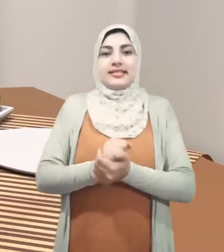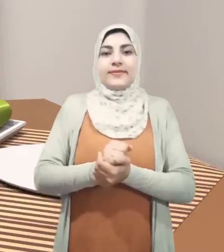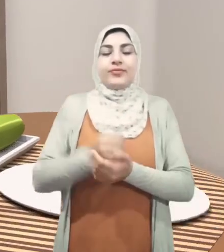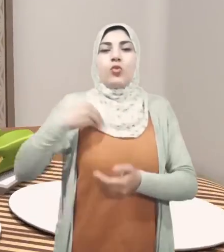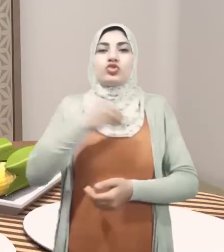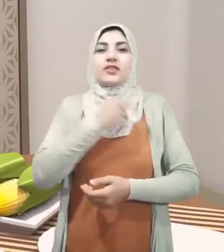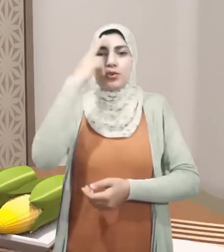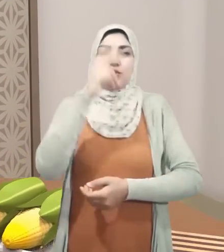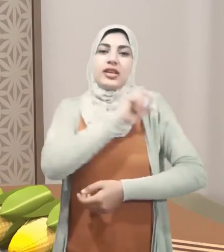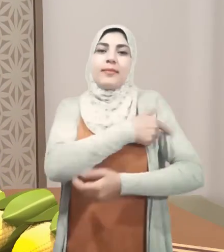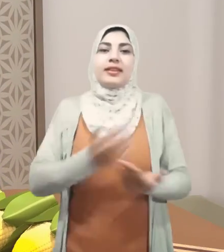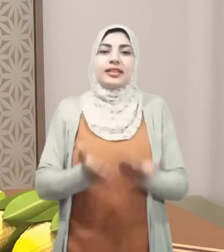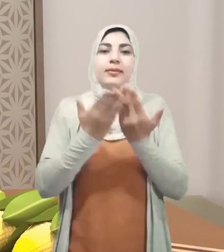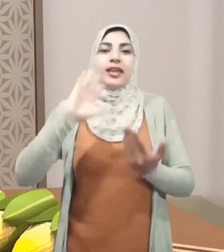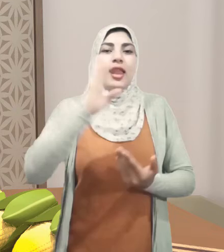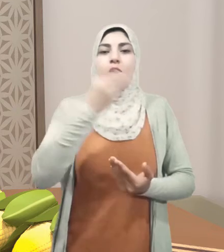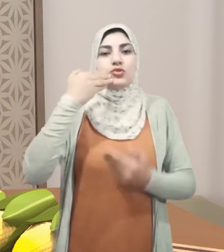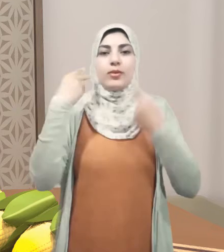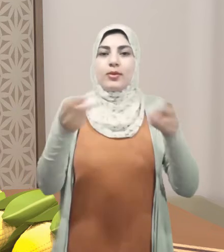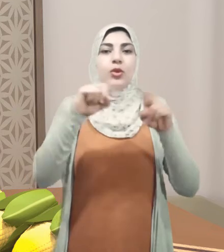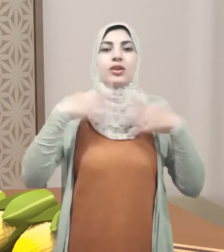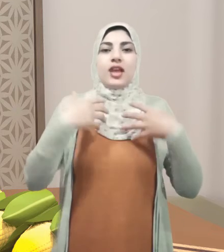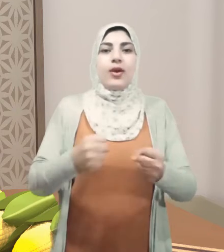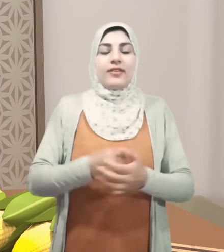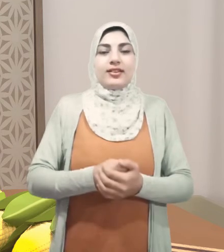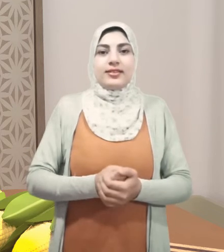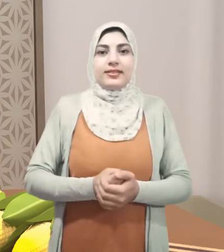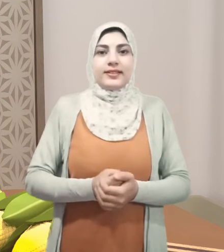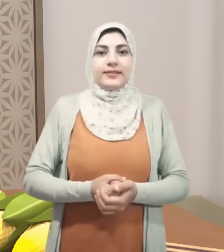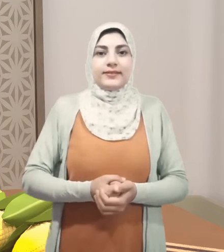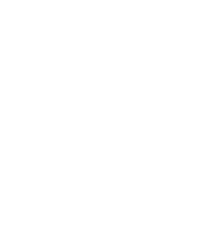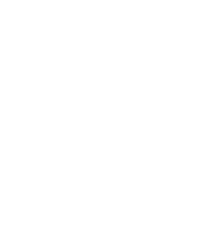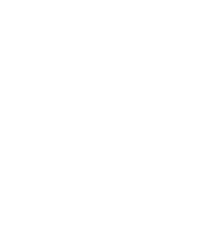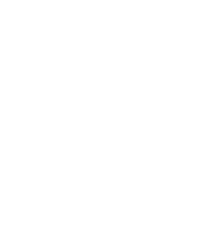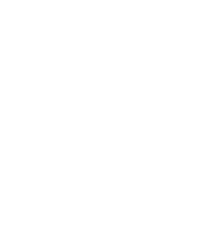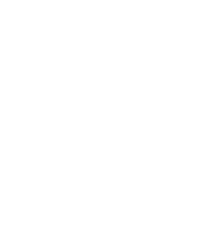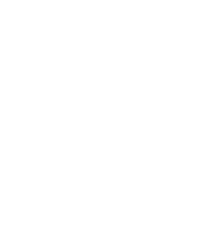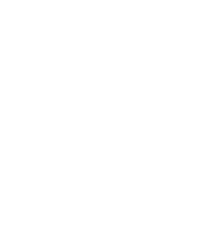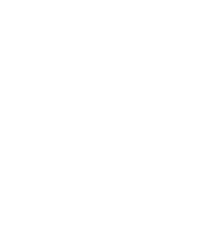مستشفيات السعودي الألماني تتمنى لكم صوما مقبولا وصحة وعافية.